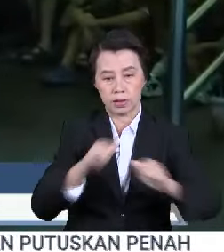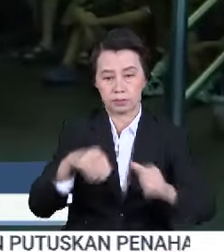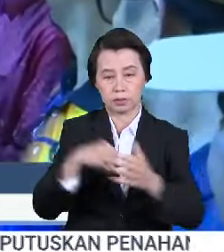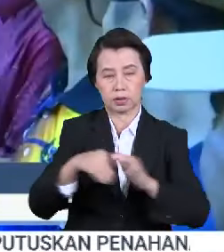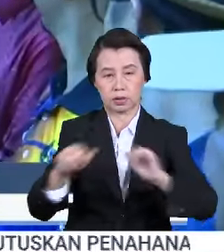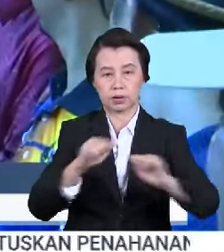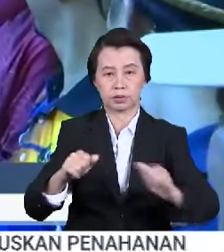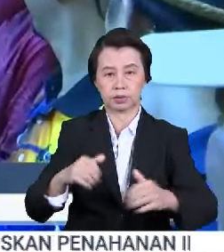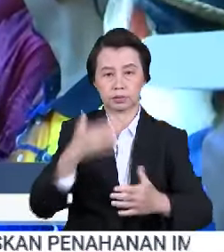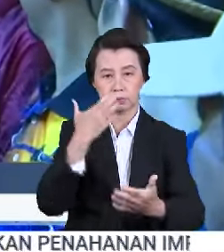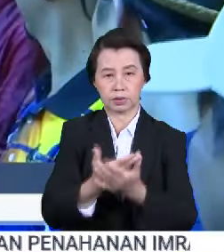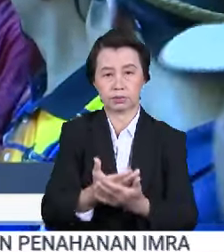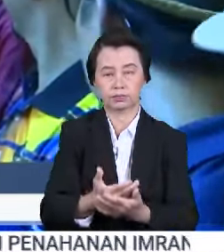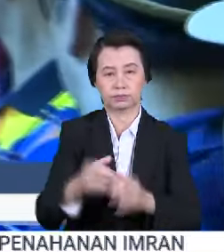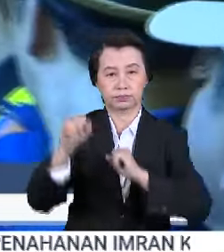aktivitas